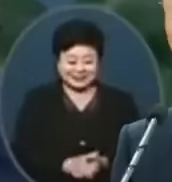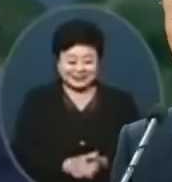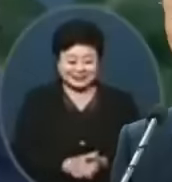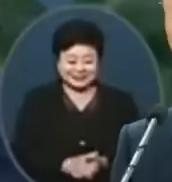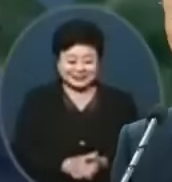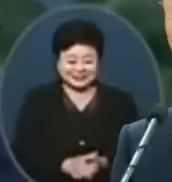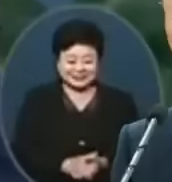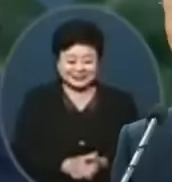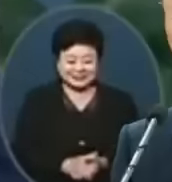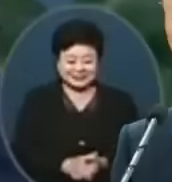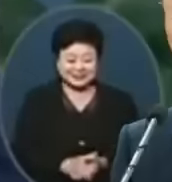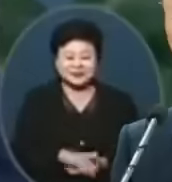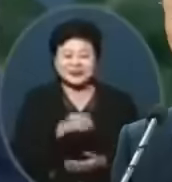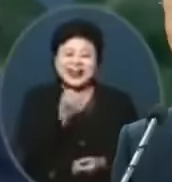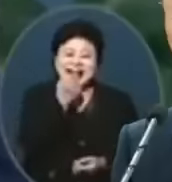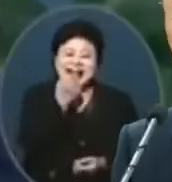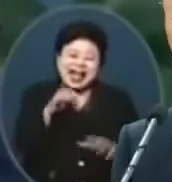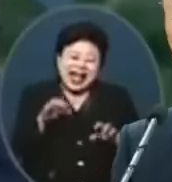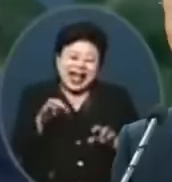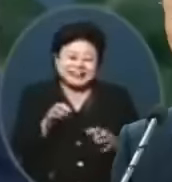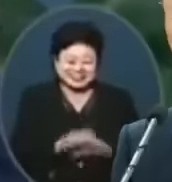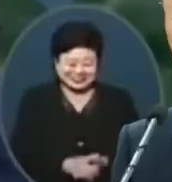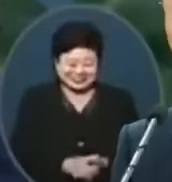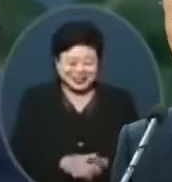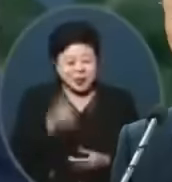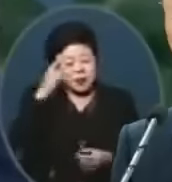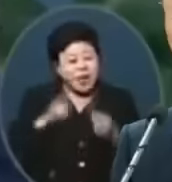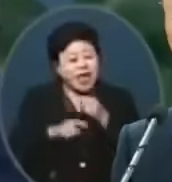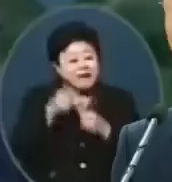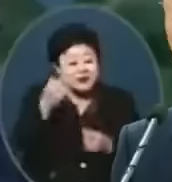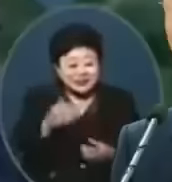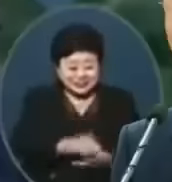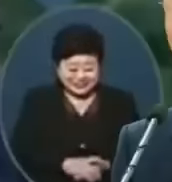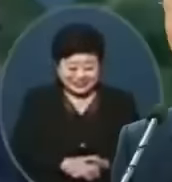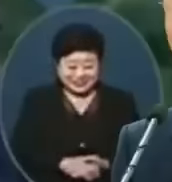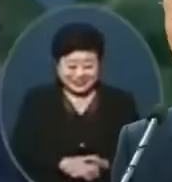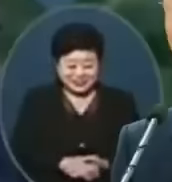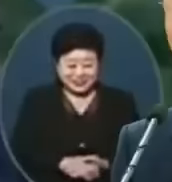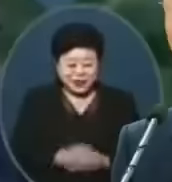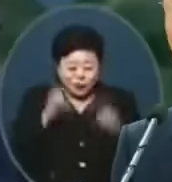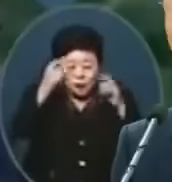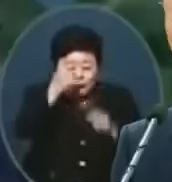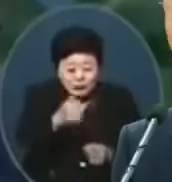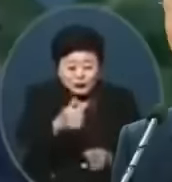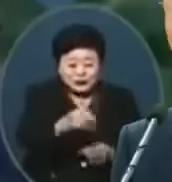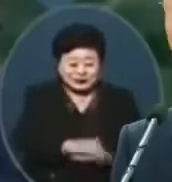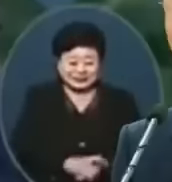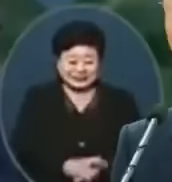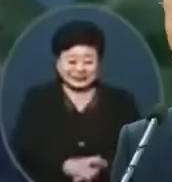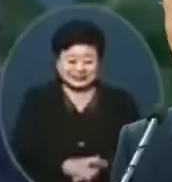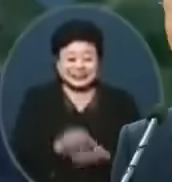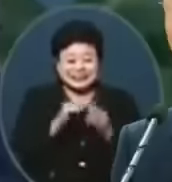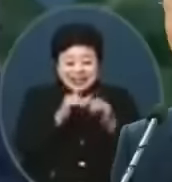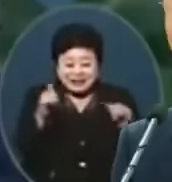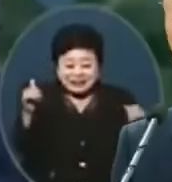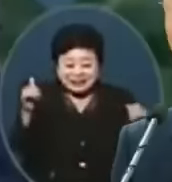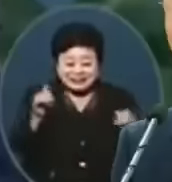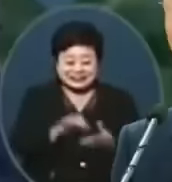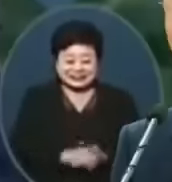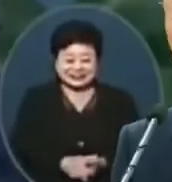그러니까 보다 와 웃더라고요. 그 왜 웃냐 하니까 우리 오스트리아에 있는 사람들은